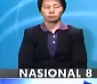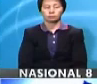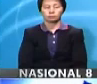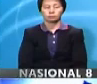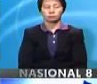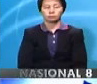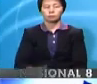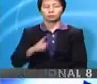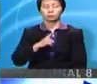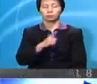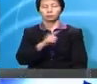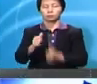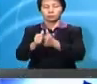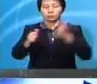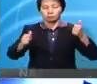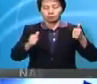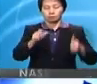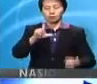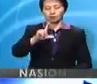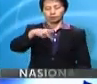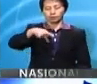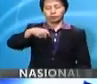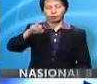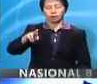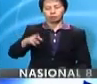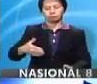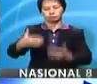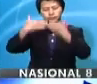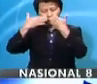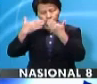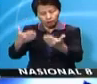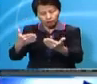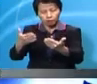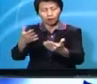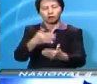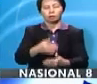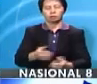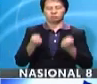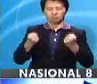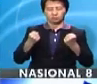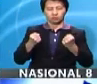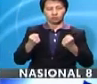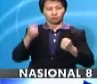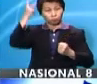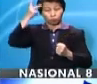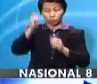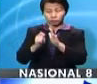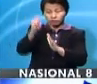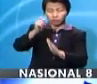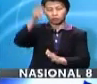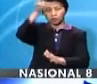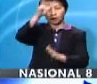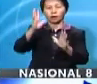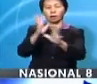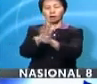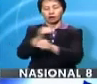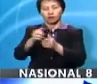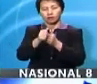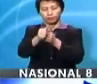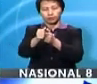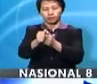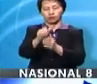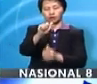Lembaga Nasihat Pencegahan Rasuah LPPR berterima kasih dan menghargai iltizam politik yang tinggi Kerajaan Sarawak pimpinan Tuan